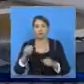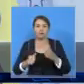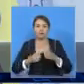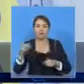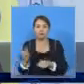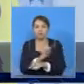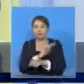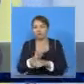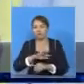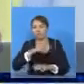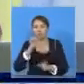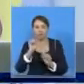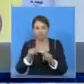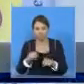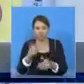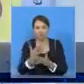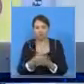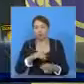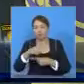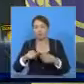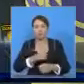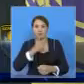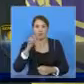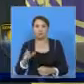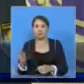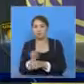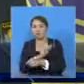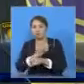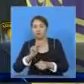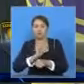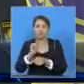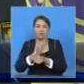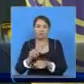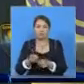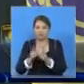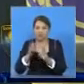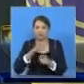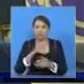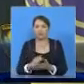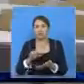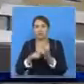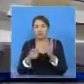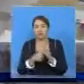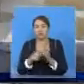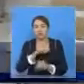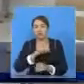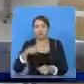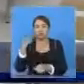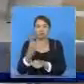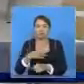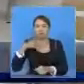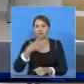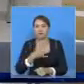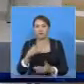бағытта тәрбиелеуге мол мүмкіндік бар. Болашақ сарбаздар тактикалық жаттығулар үйреніп, мергендікті меңгереді. Кабинетіміздің ең бір